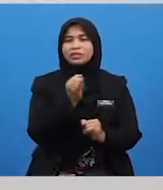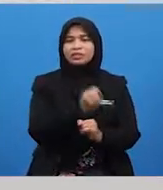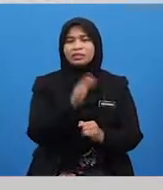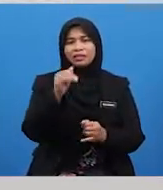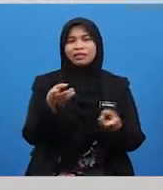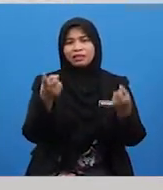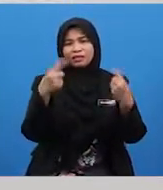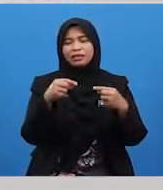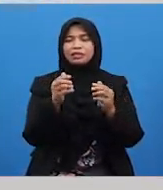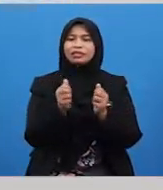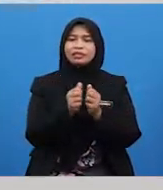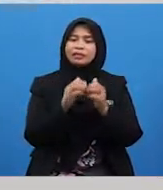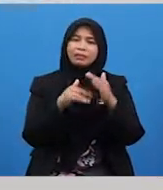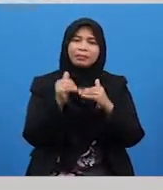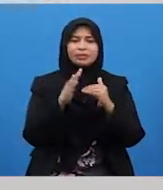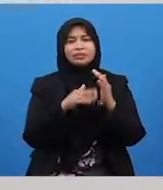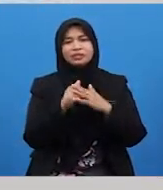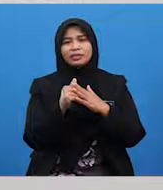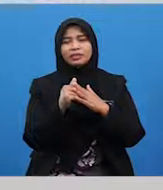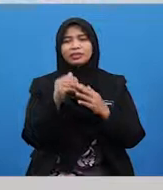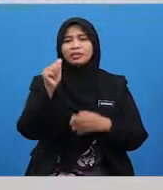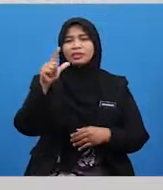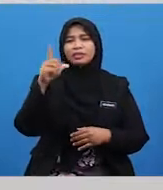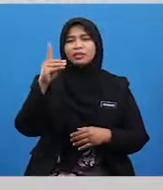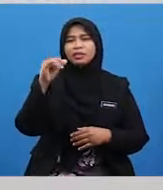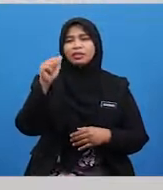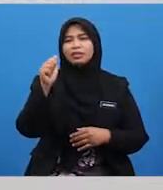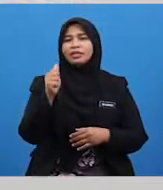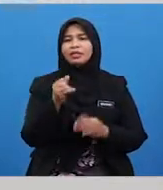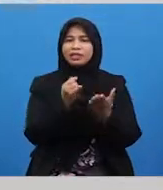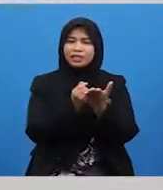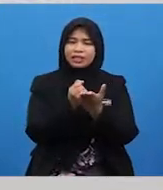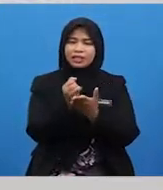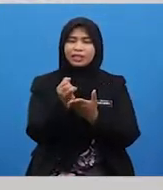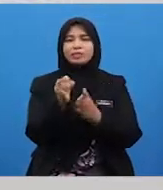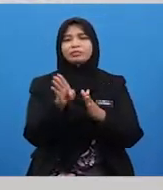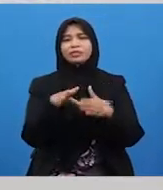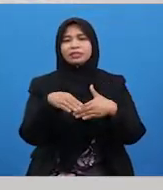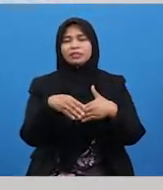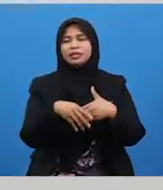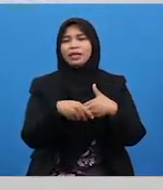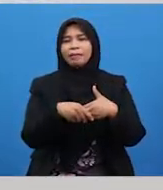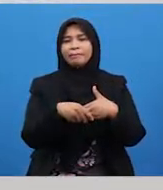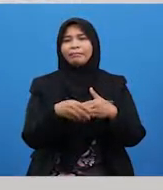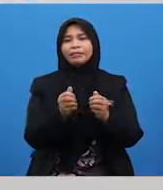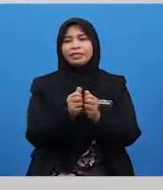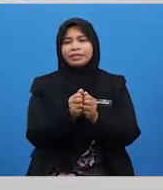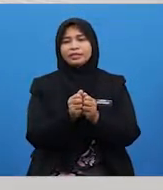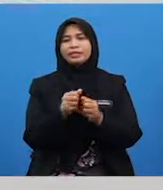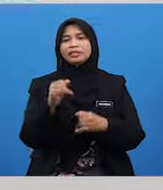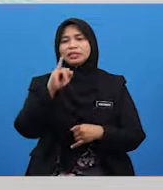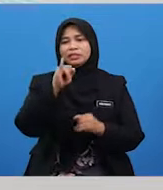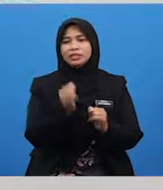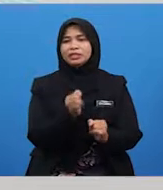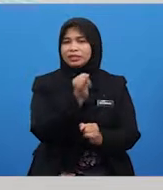mesranya. Kedua, Adila ikhlas bersalaman dengan jiran. Ketiga, Joshua